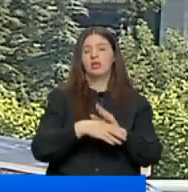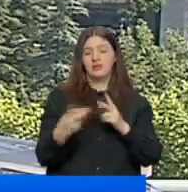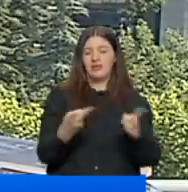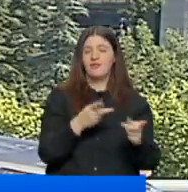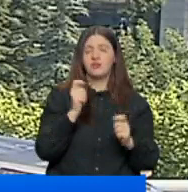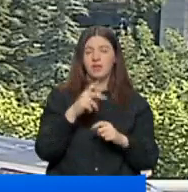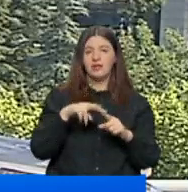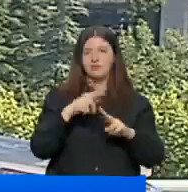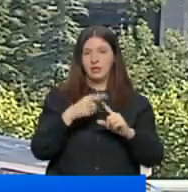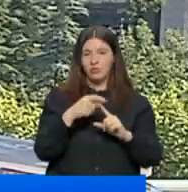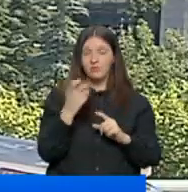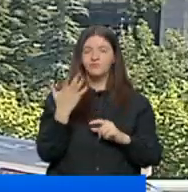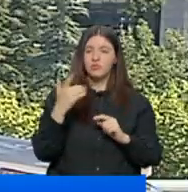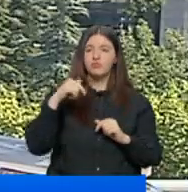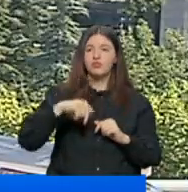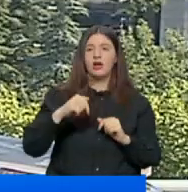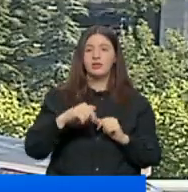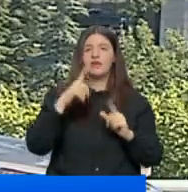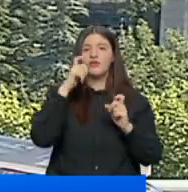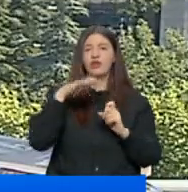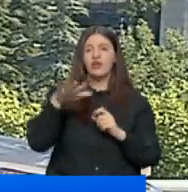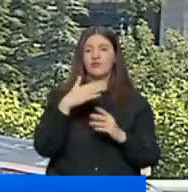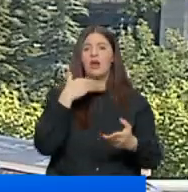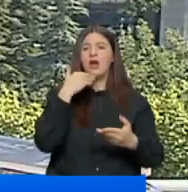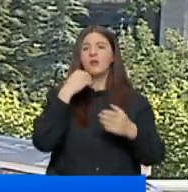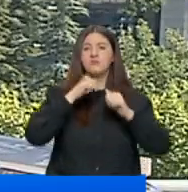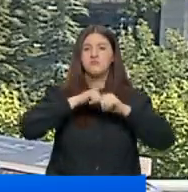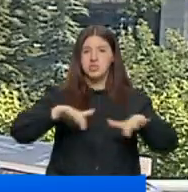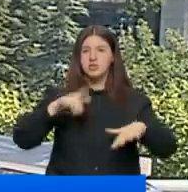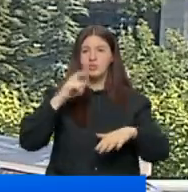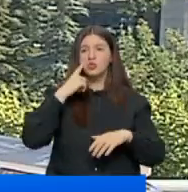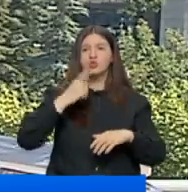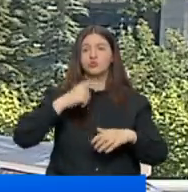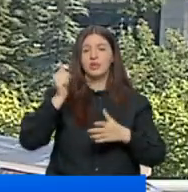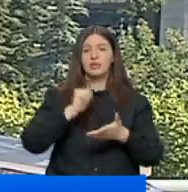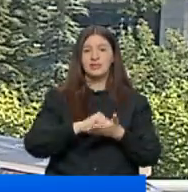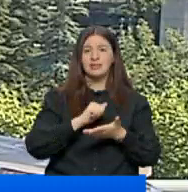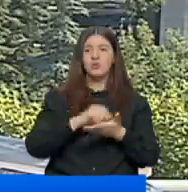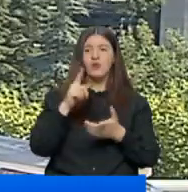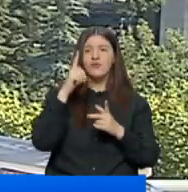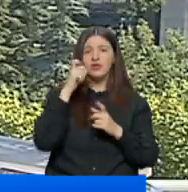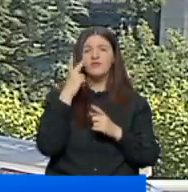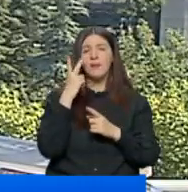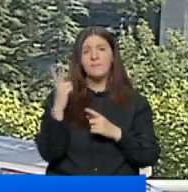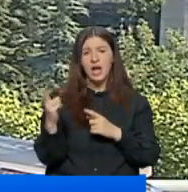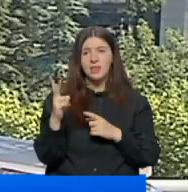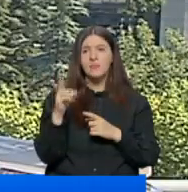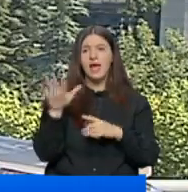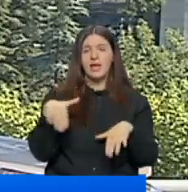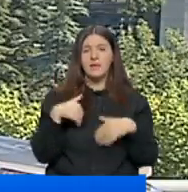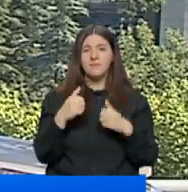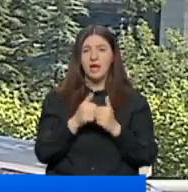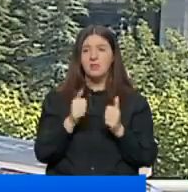ederek NATO. Şimdi burada fotoğraflar da paylaşıldı Cumhuriyet Gazetesi'nde. Bir o fotoğraflara da bakalım hep